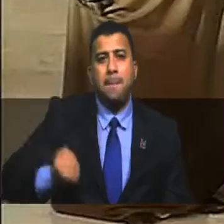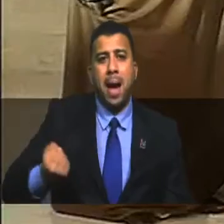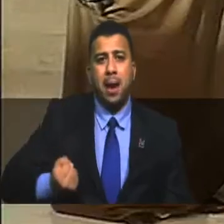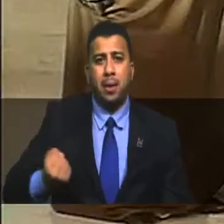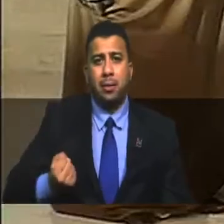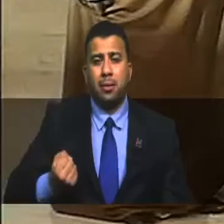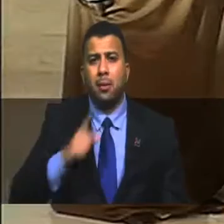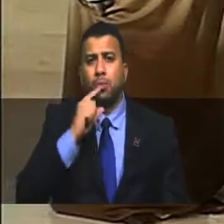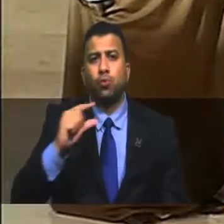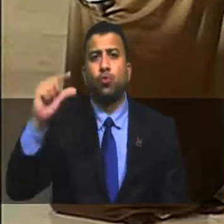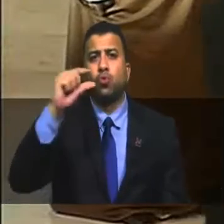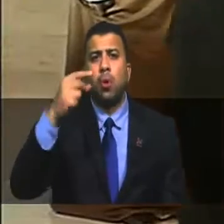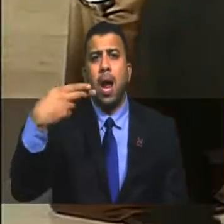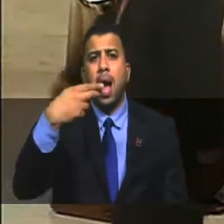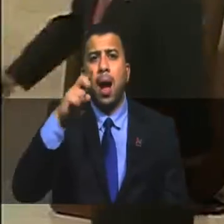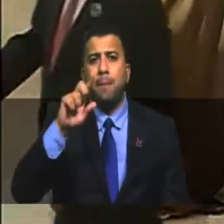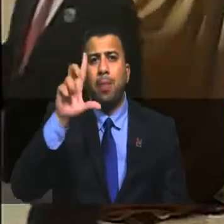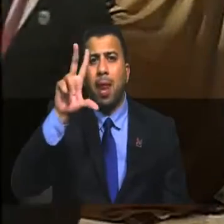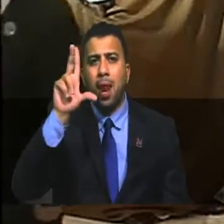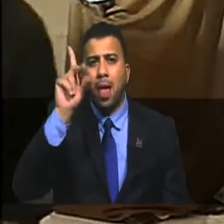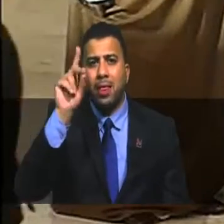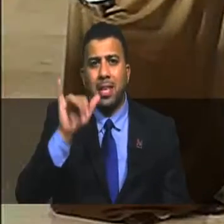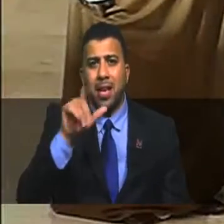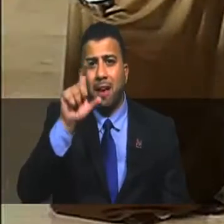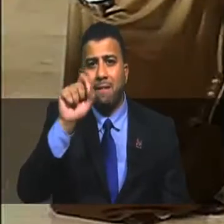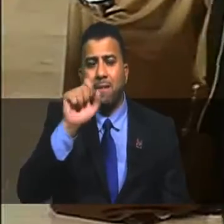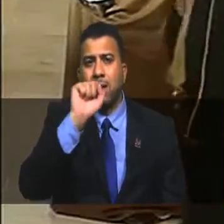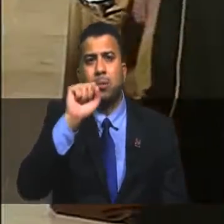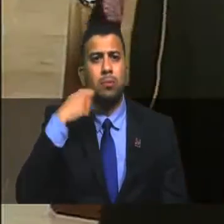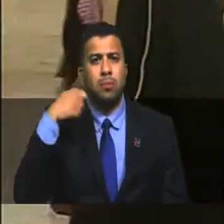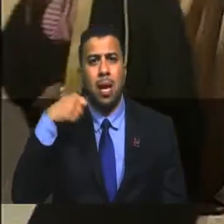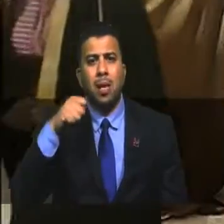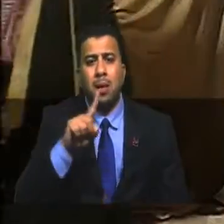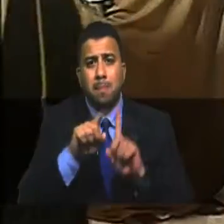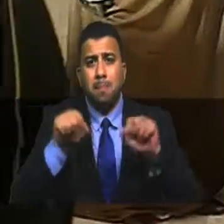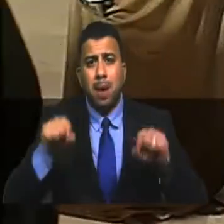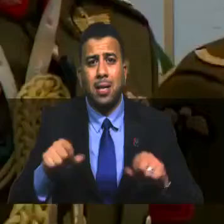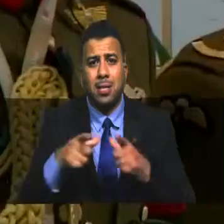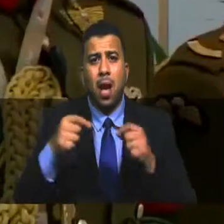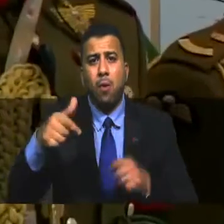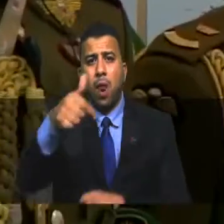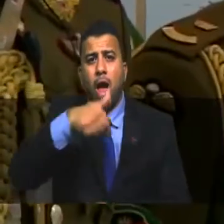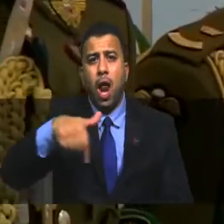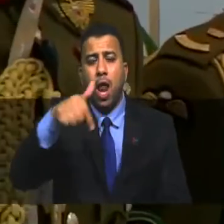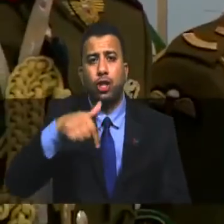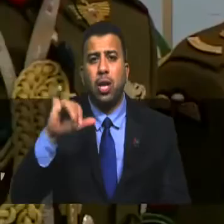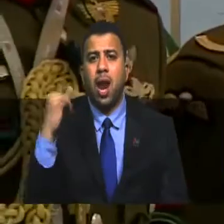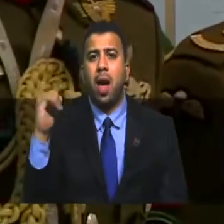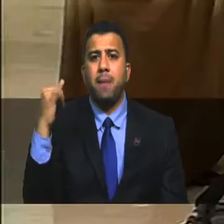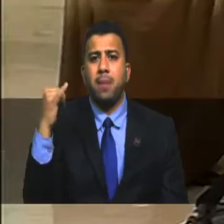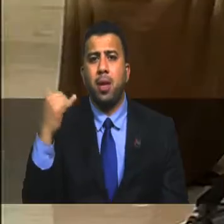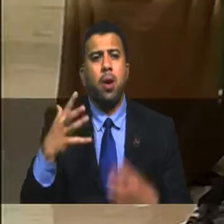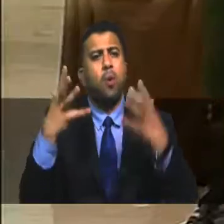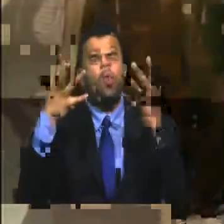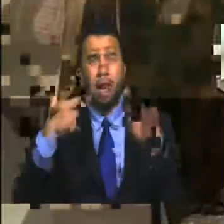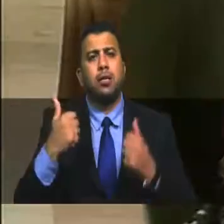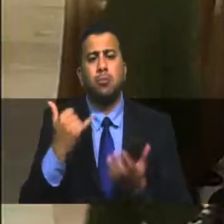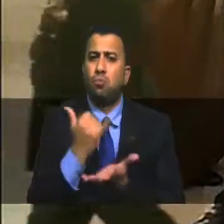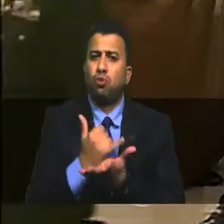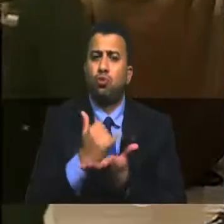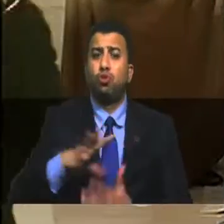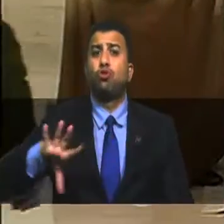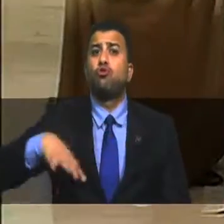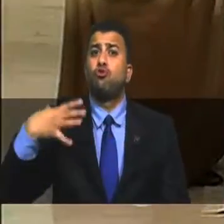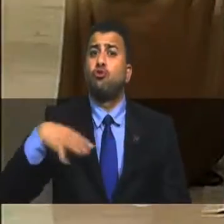البحرين ومعالي الدكتور عبد اللطيف راشد الزياني أمين عام مجلس التعاون لدول الخليج العربية